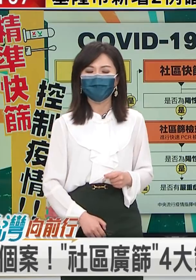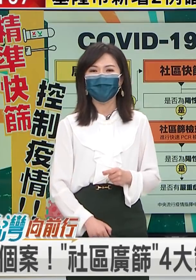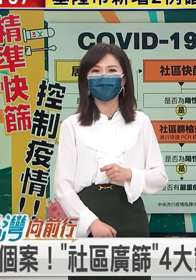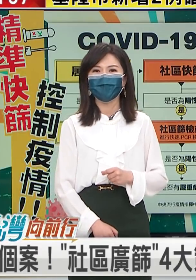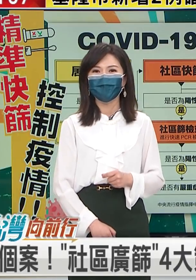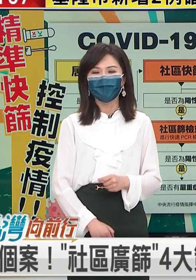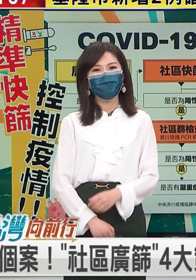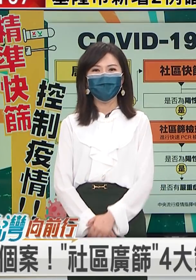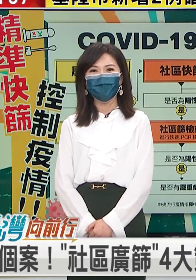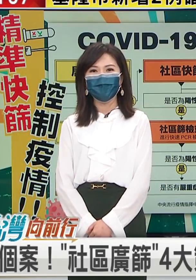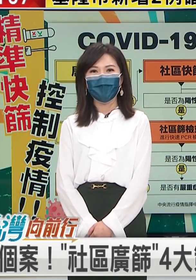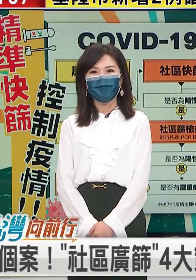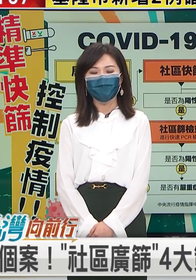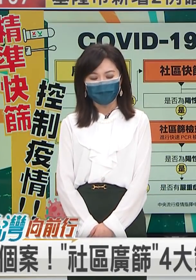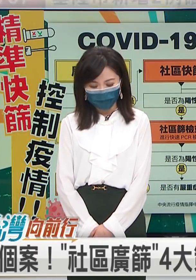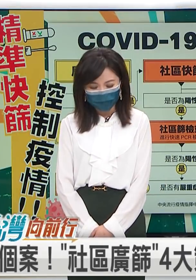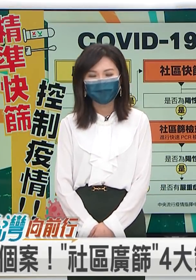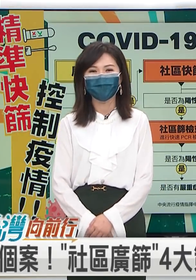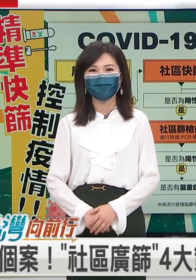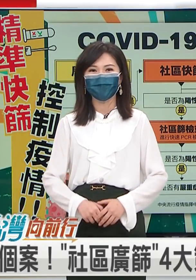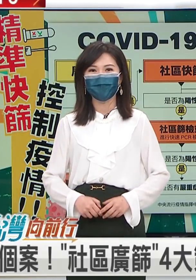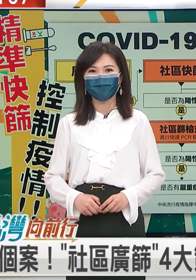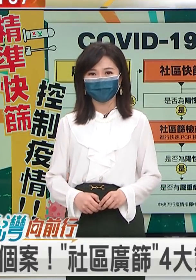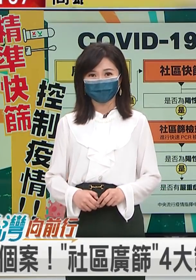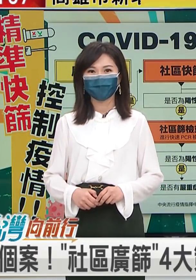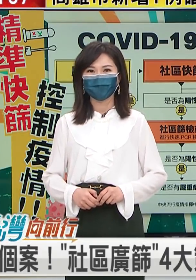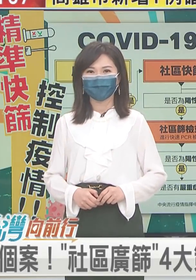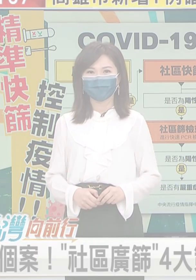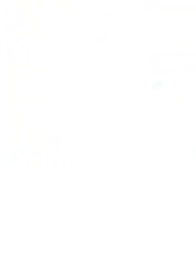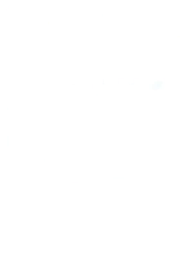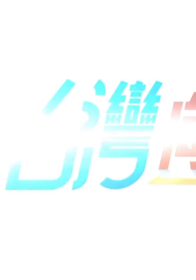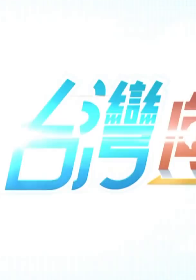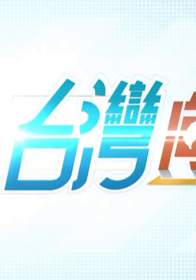什么不一样呢？我们稍回来好好来了解一下。